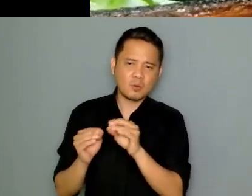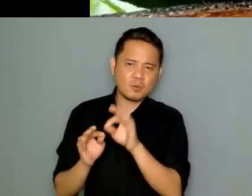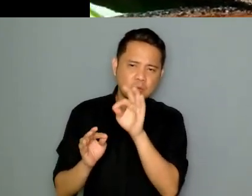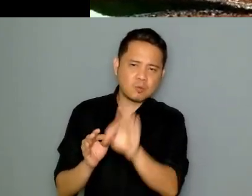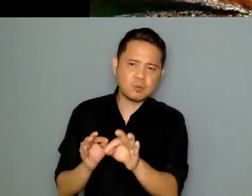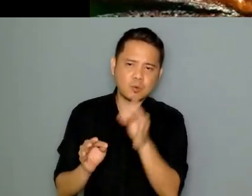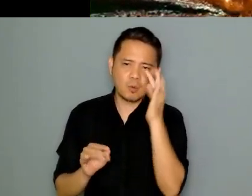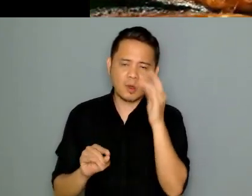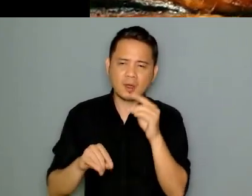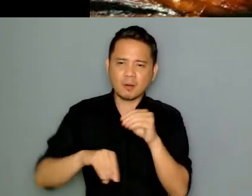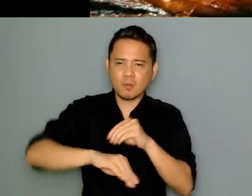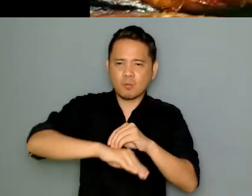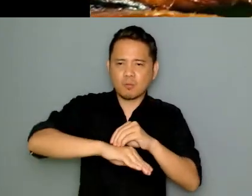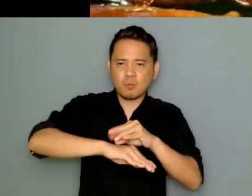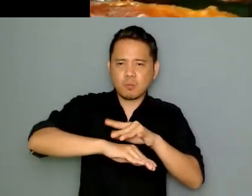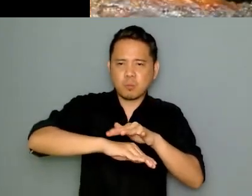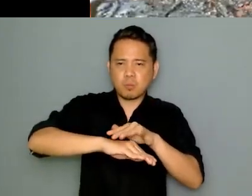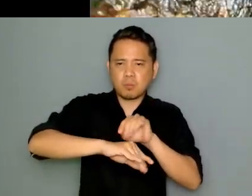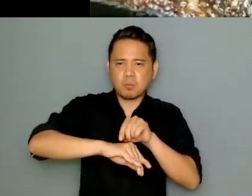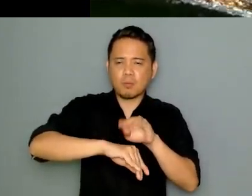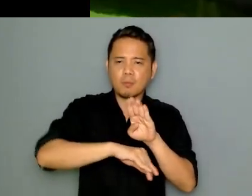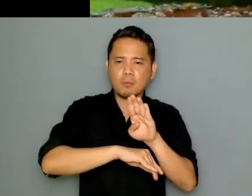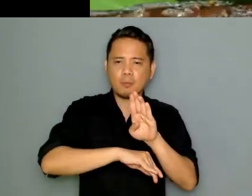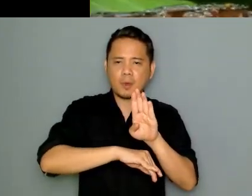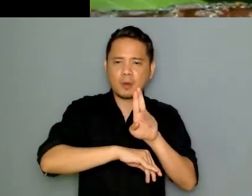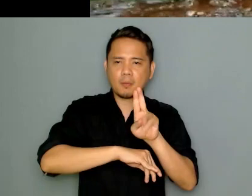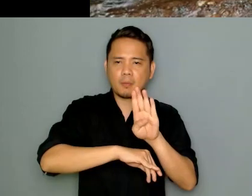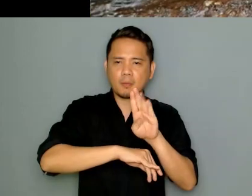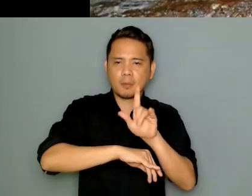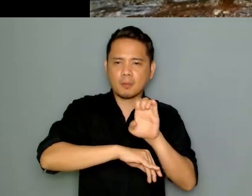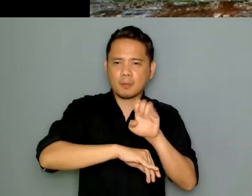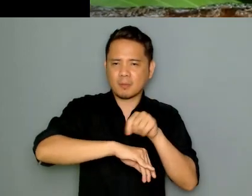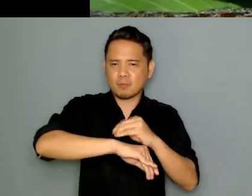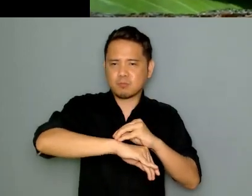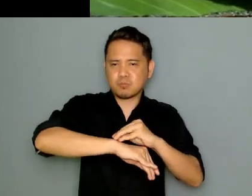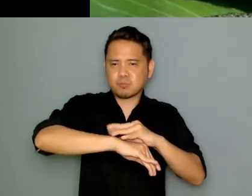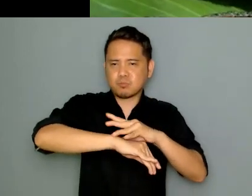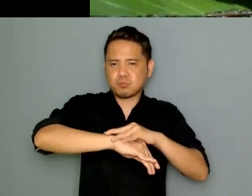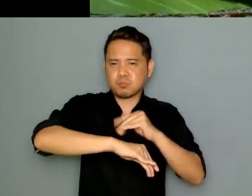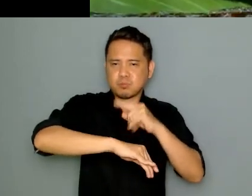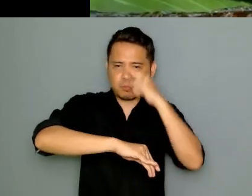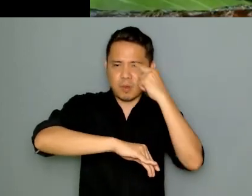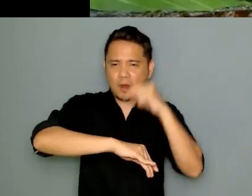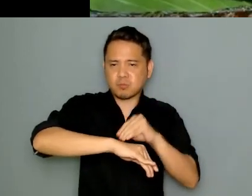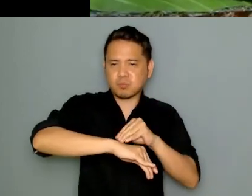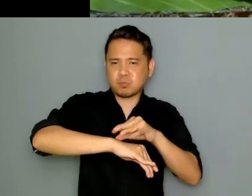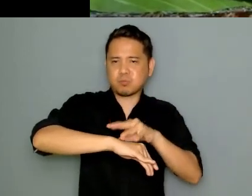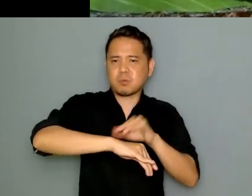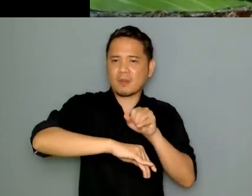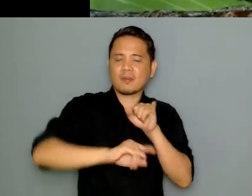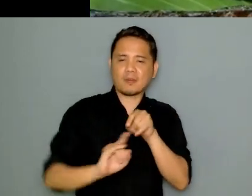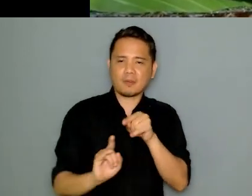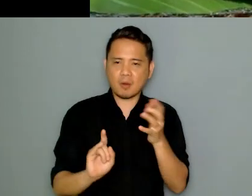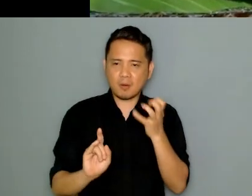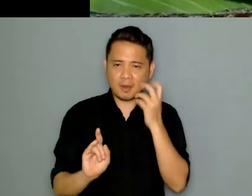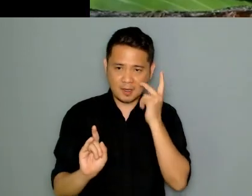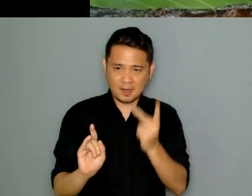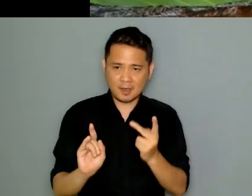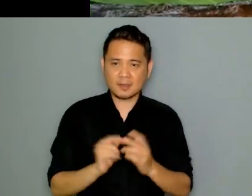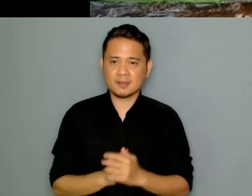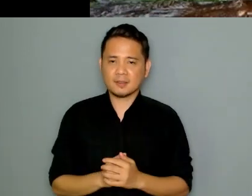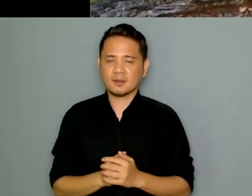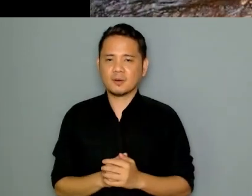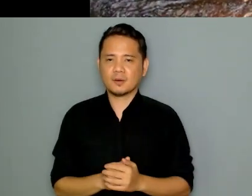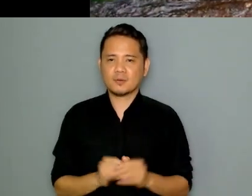yung magbubbles yung balat niya, kagaya niyan na lumutong-lutong siya ng kaunti. Pero ang hito nga po ay isa sa pinakang masarap